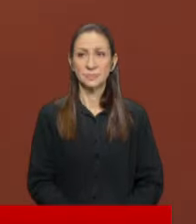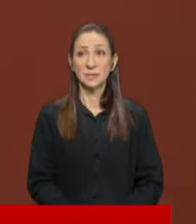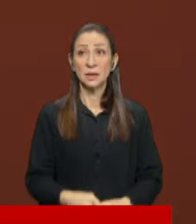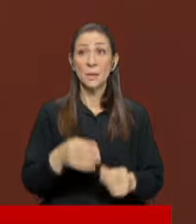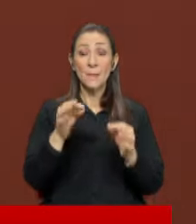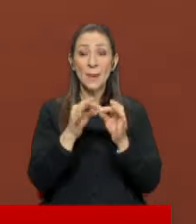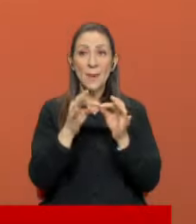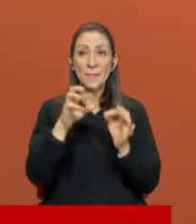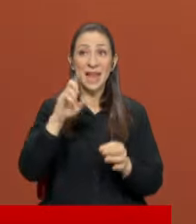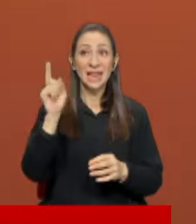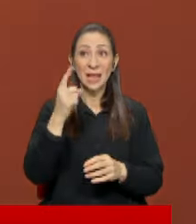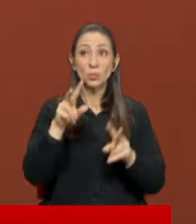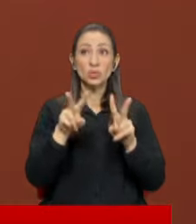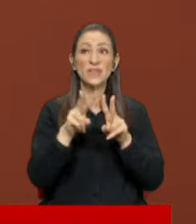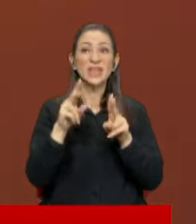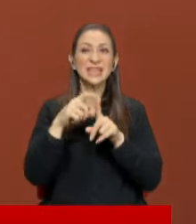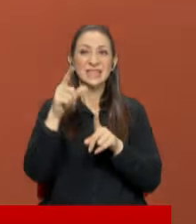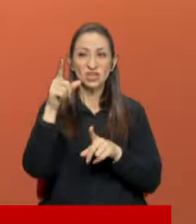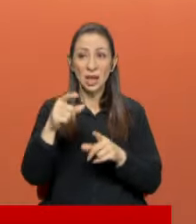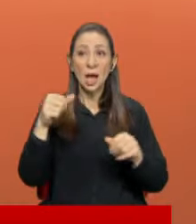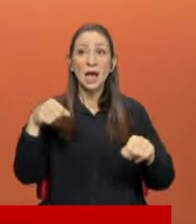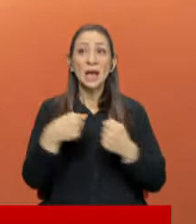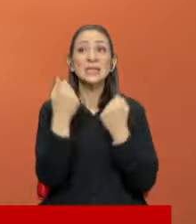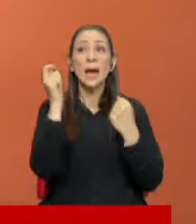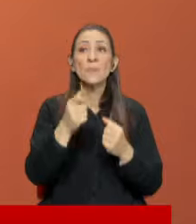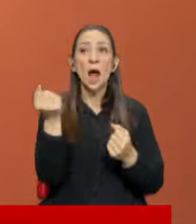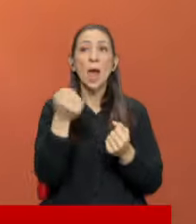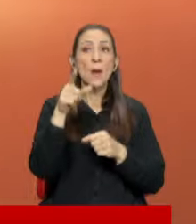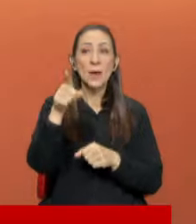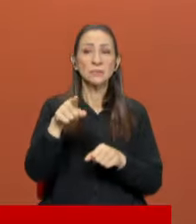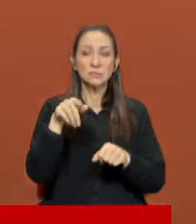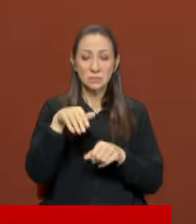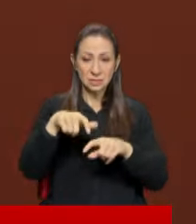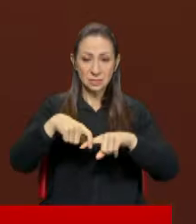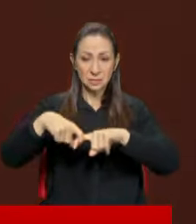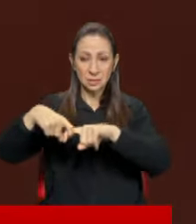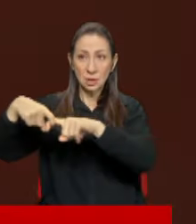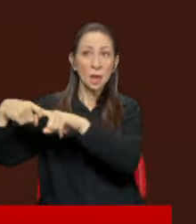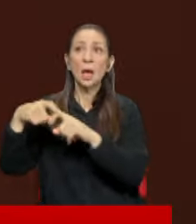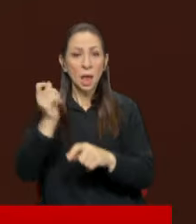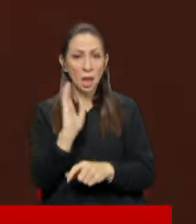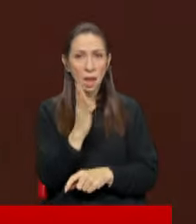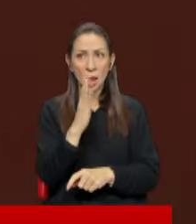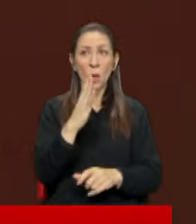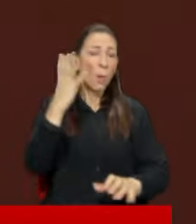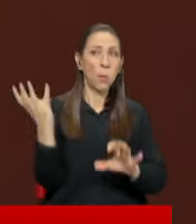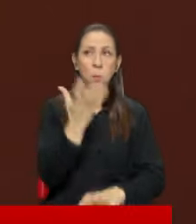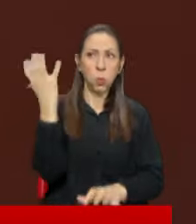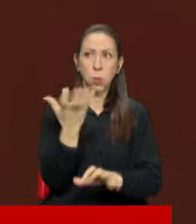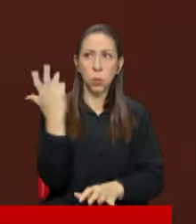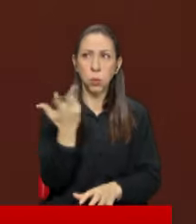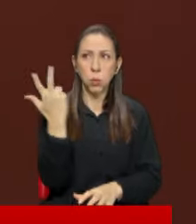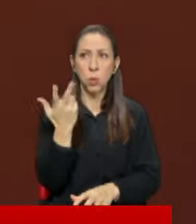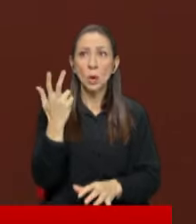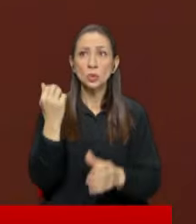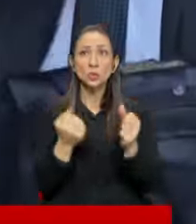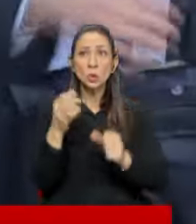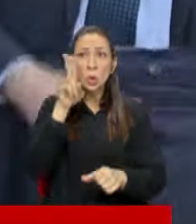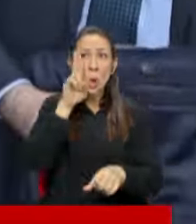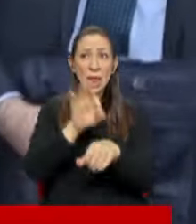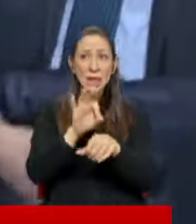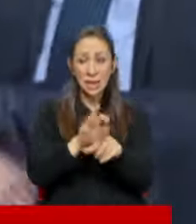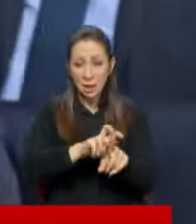Büyük Birlik Partisi lideri Mustafa Desteci'nin kaza yaptığı makam aracını taşıyan çekici de seyir halindeyken alev topuna döndü. Sürücü son